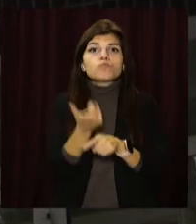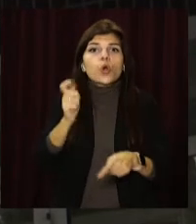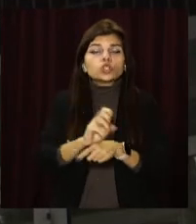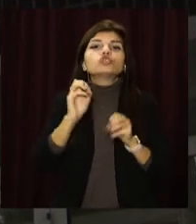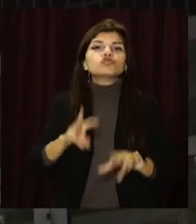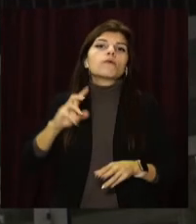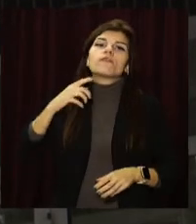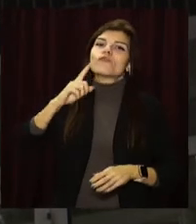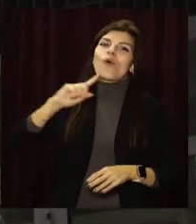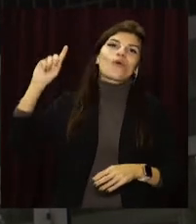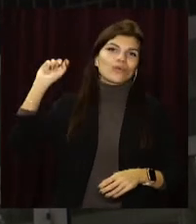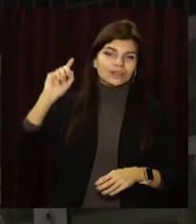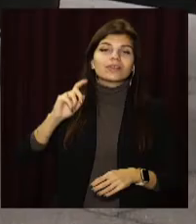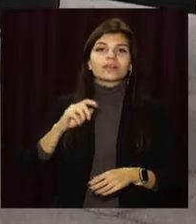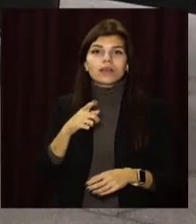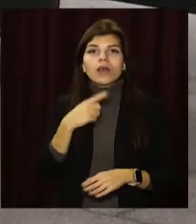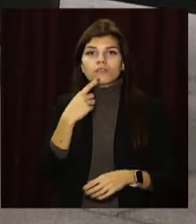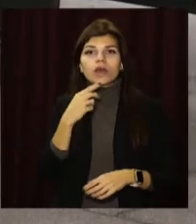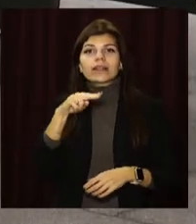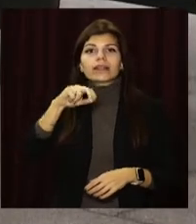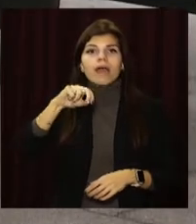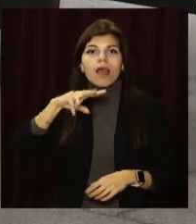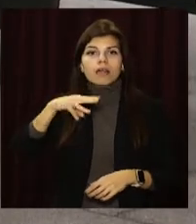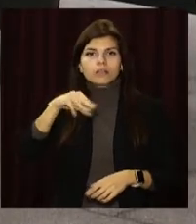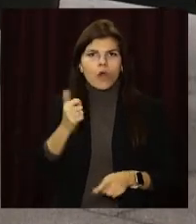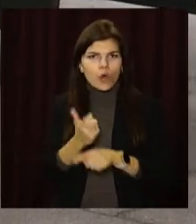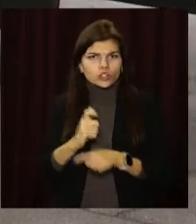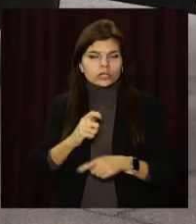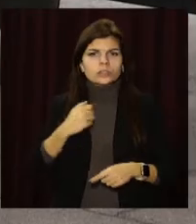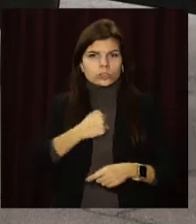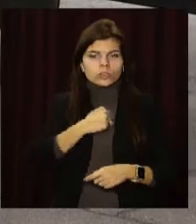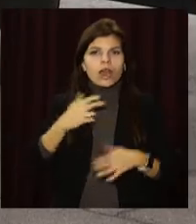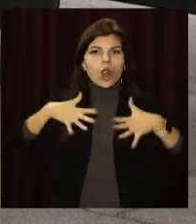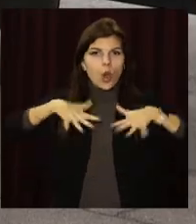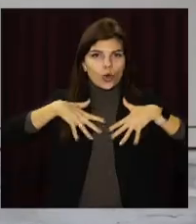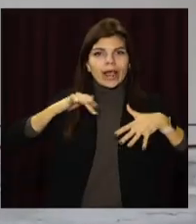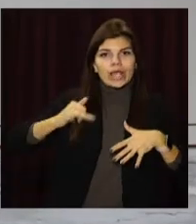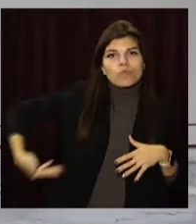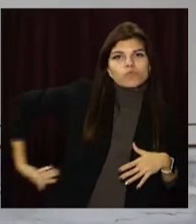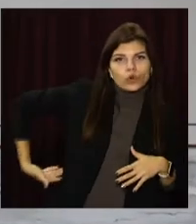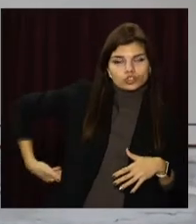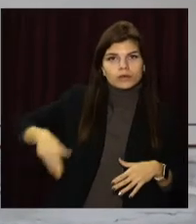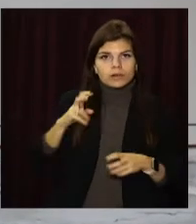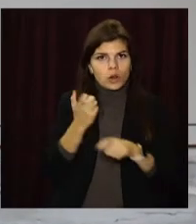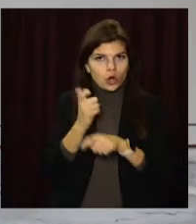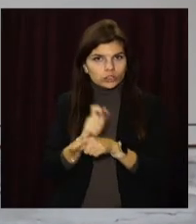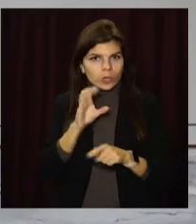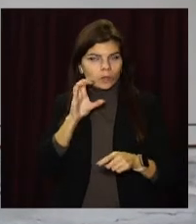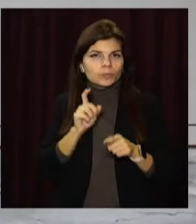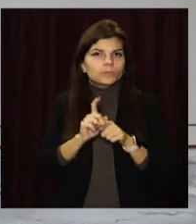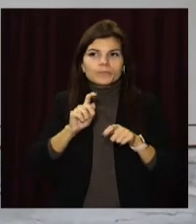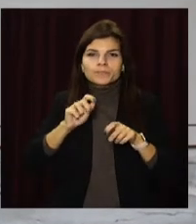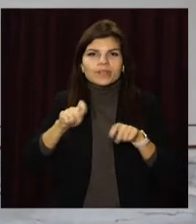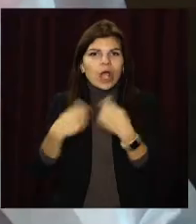перевищують торішні показники. Переважає штам Дельта, який вражає нирки й легені. Чимало пацієнтів доправляють з ураженням легенів